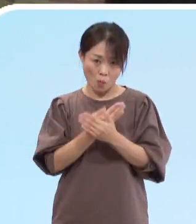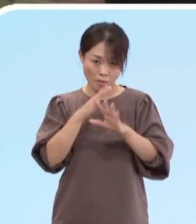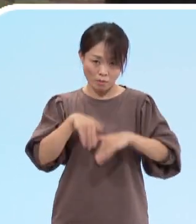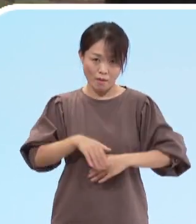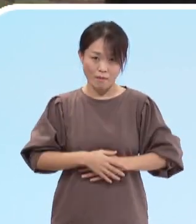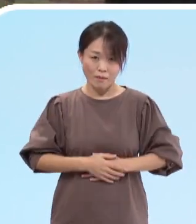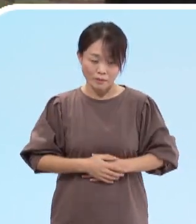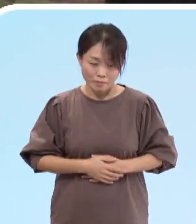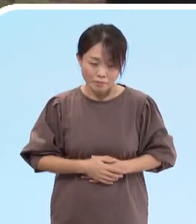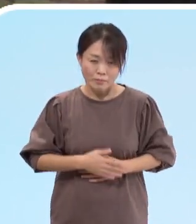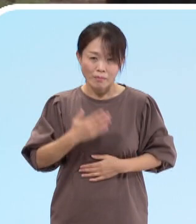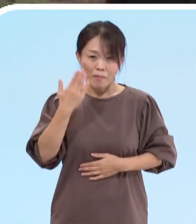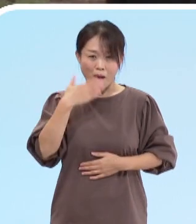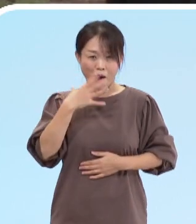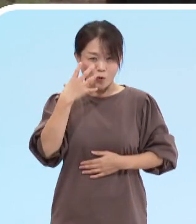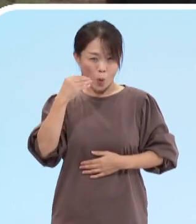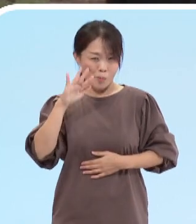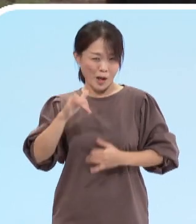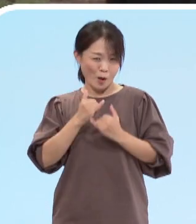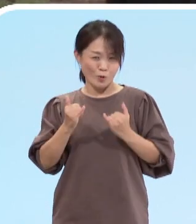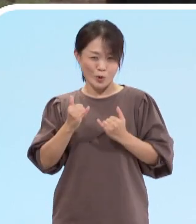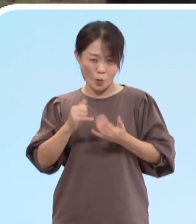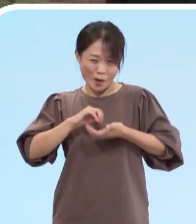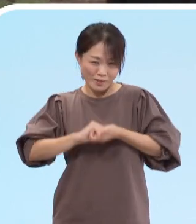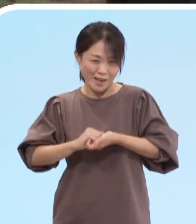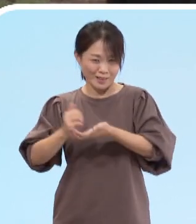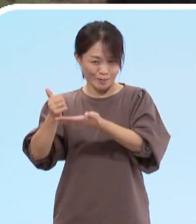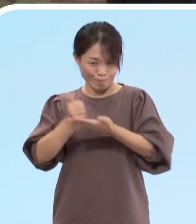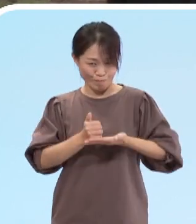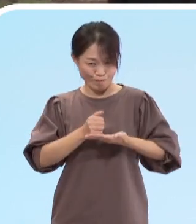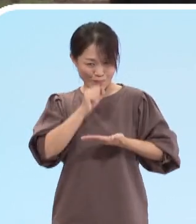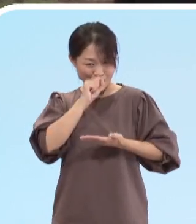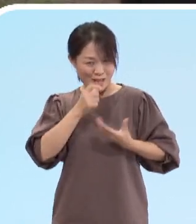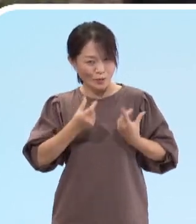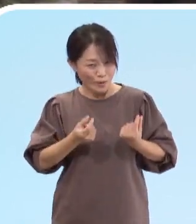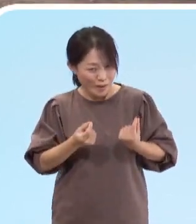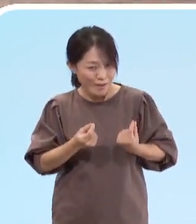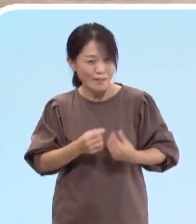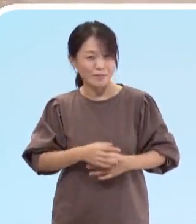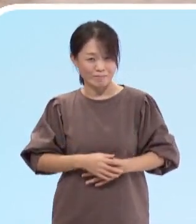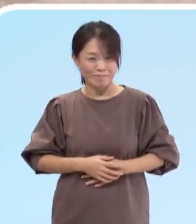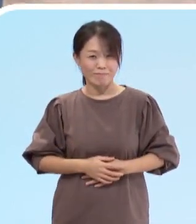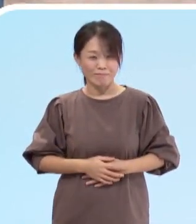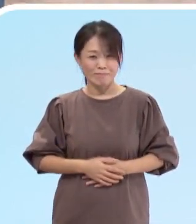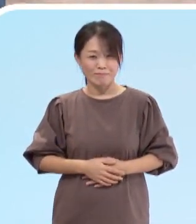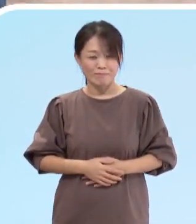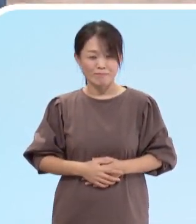いや本当に興味がある人もう来たれですね。 はい、